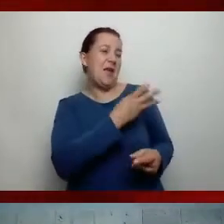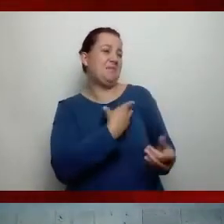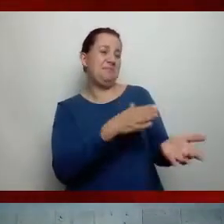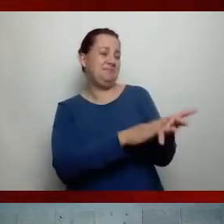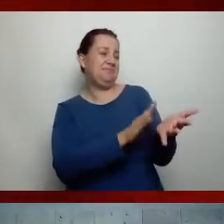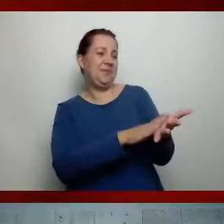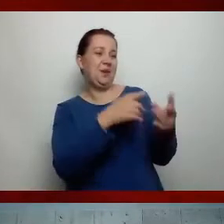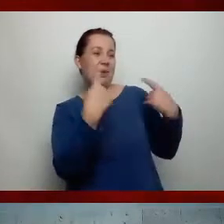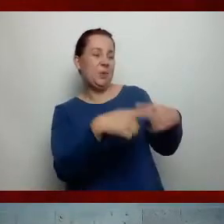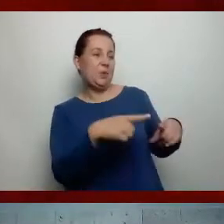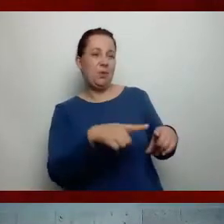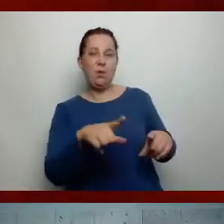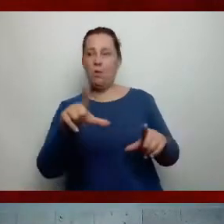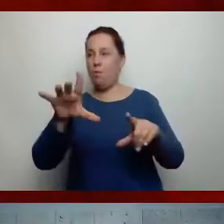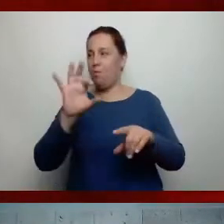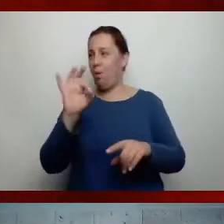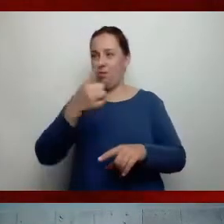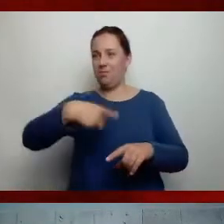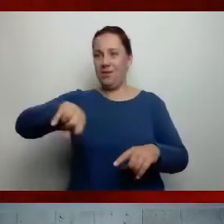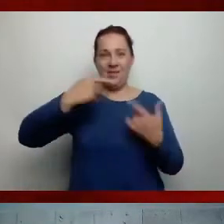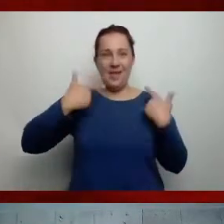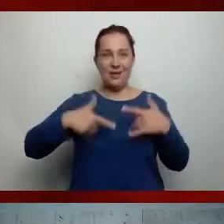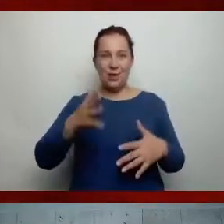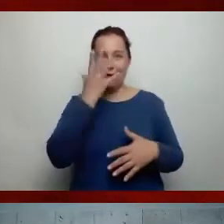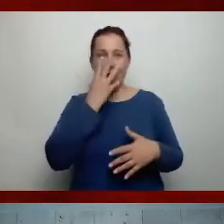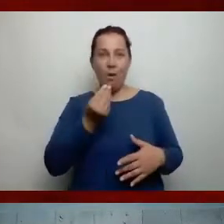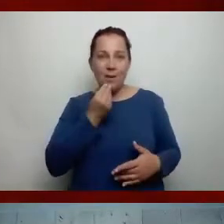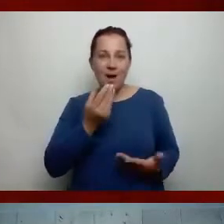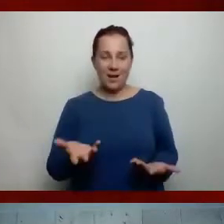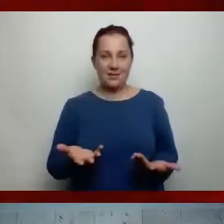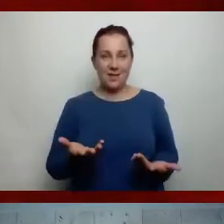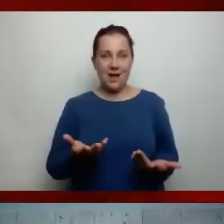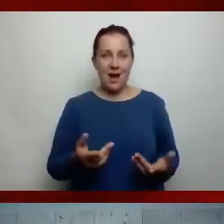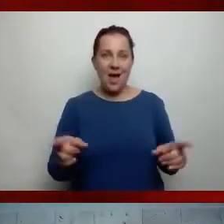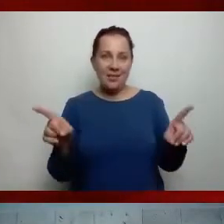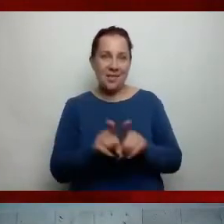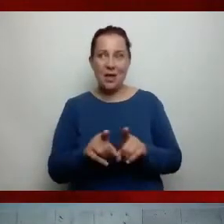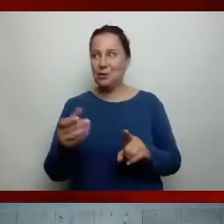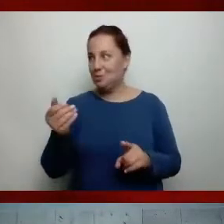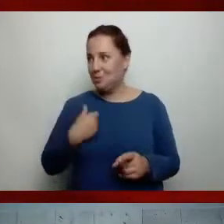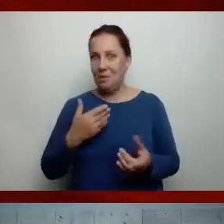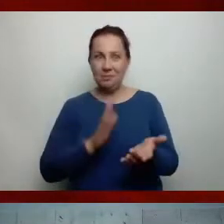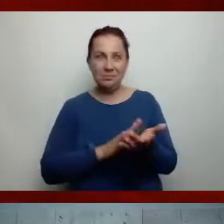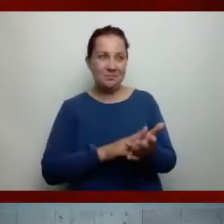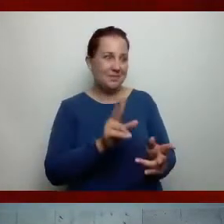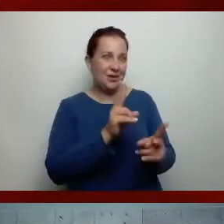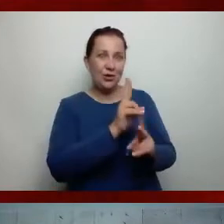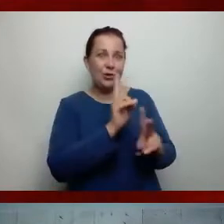strony musiał być doceniany, skoro każdy chciał go, przesadzam oczywiście, ekshumować.